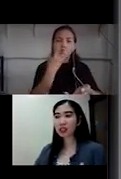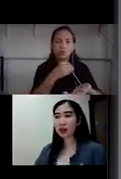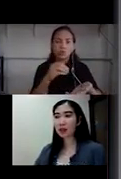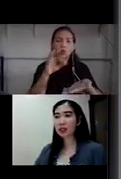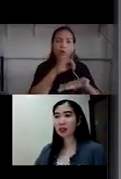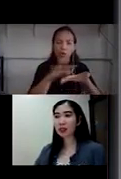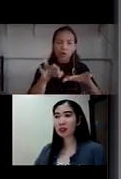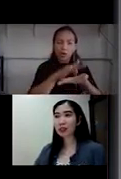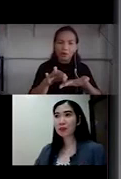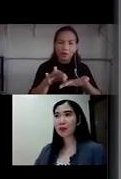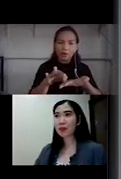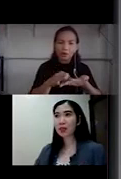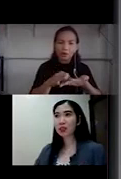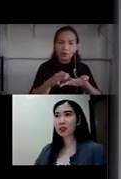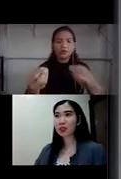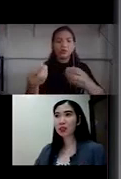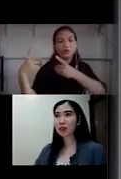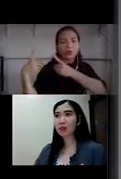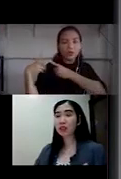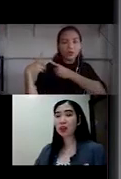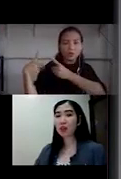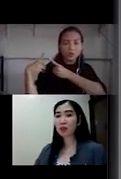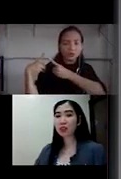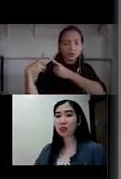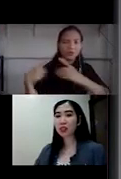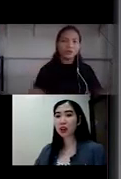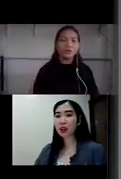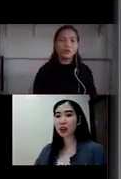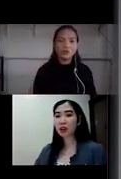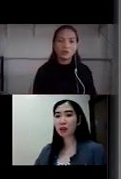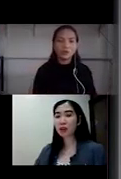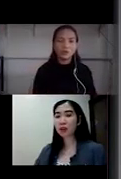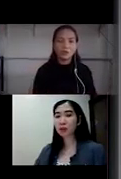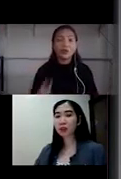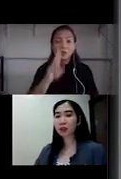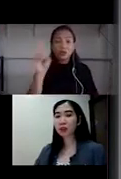ay ginagamit, halimbawa, for the office